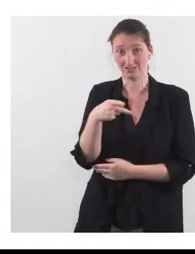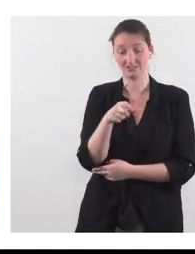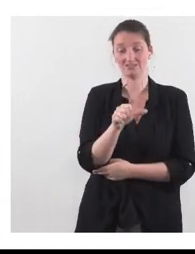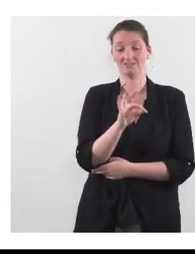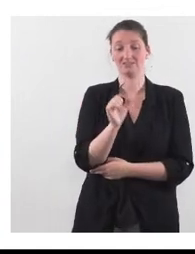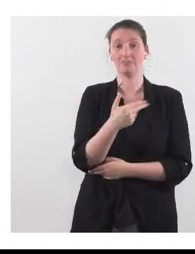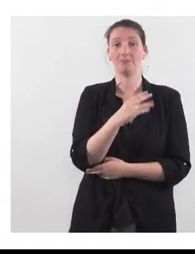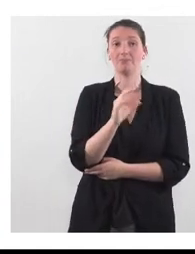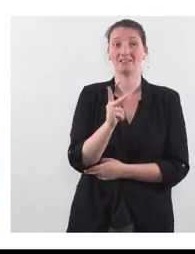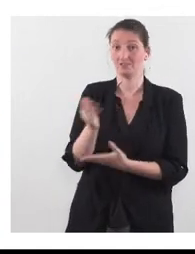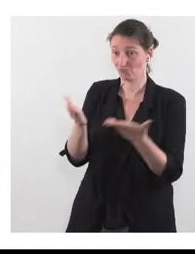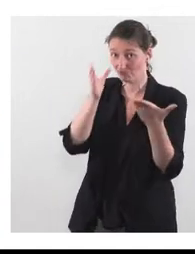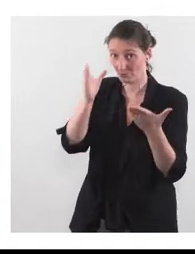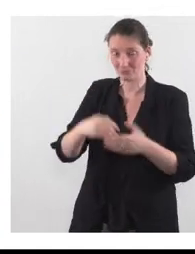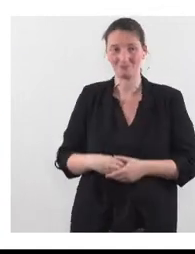c'est à toi.